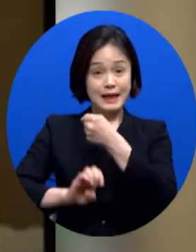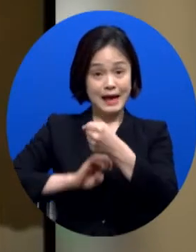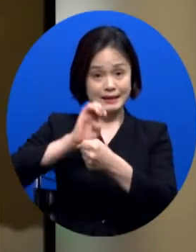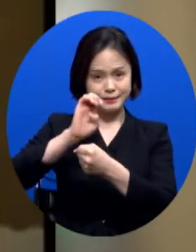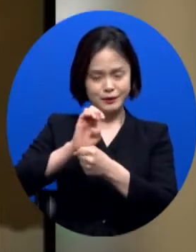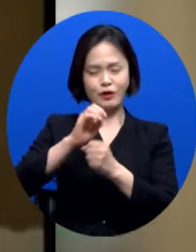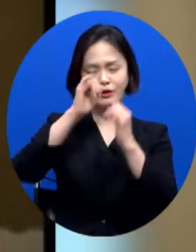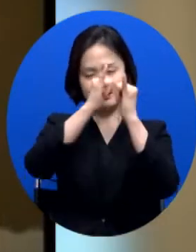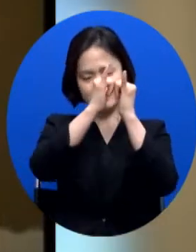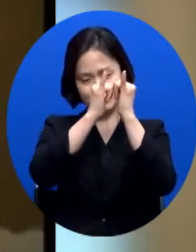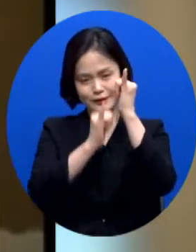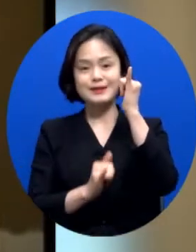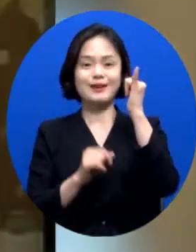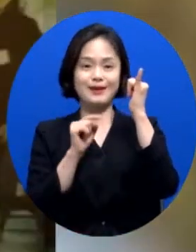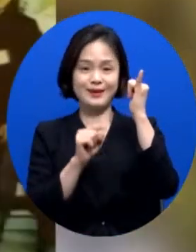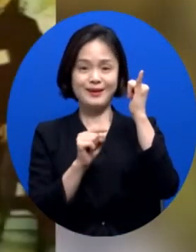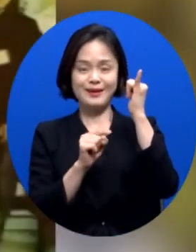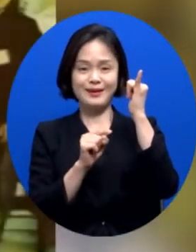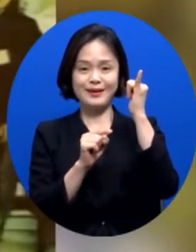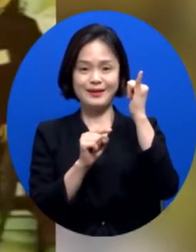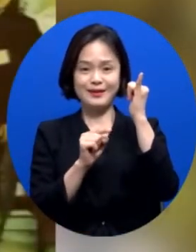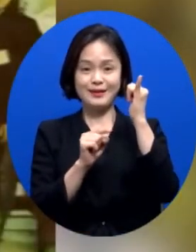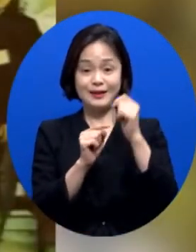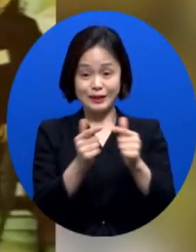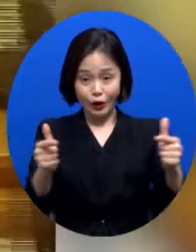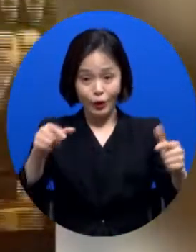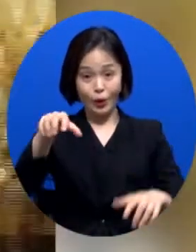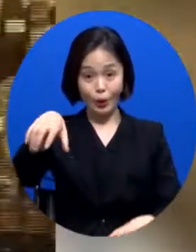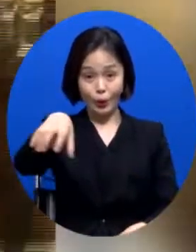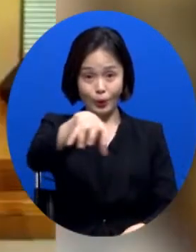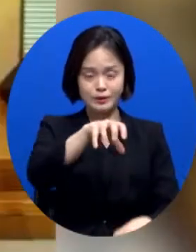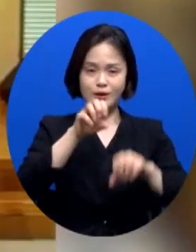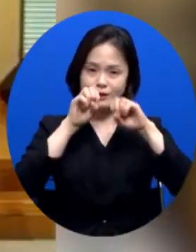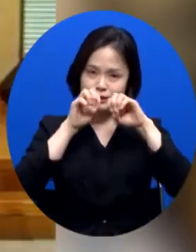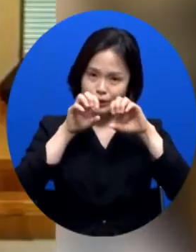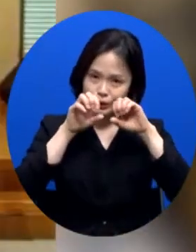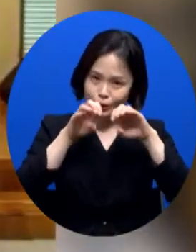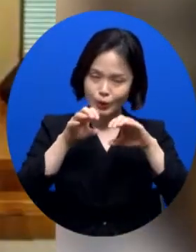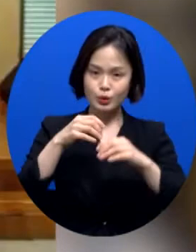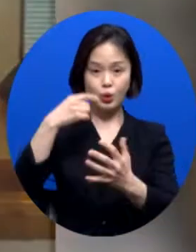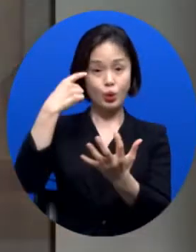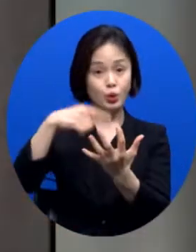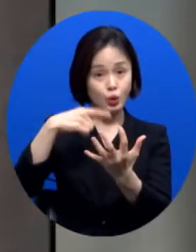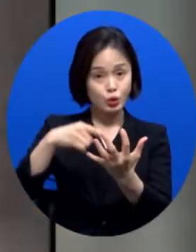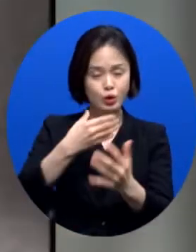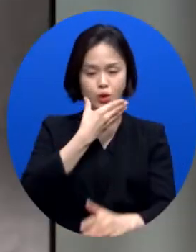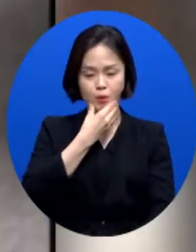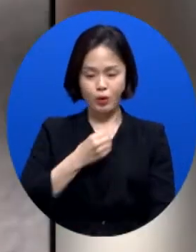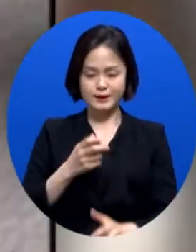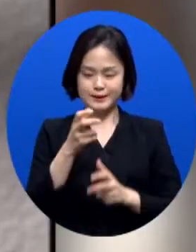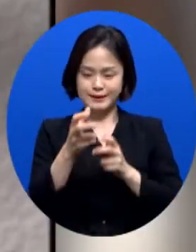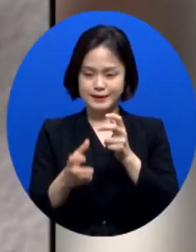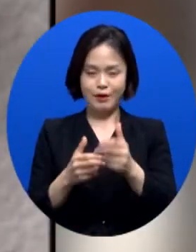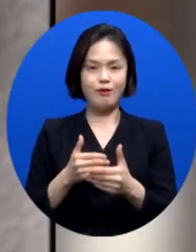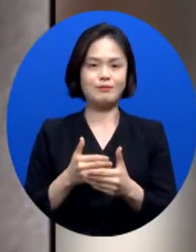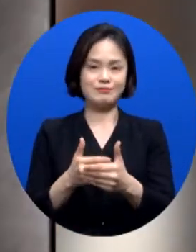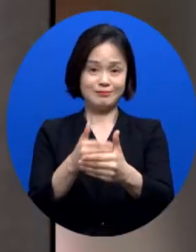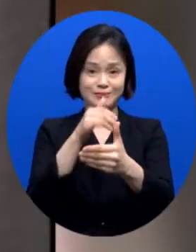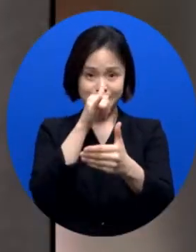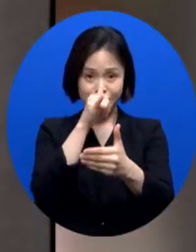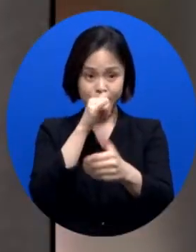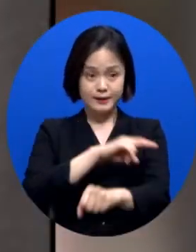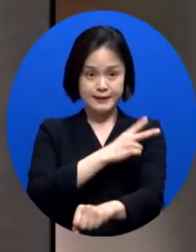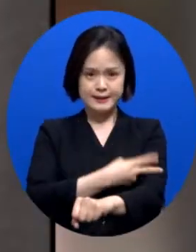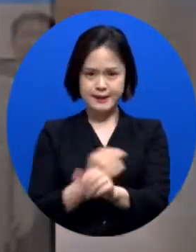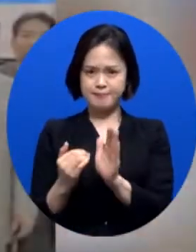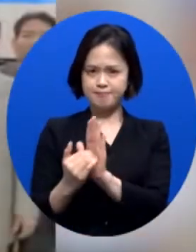통해 예장합신총회는 다양한 곳에서 선교와 전도, 교육, 복지 사업을 전개하고 이단과